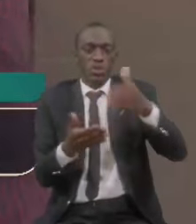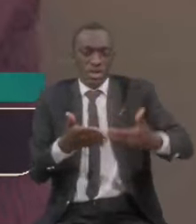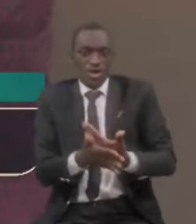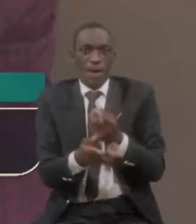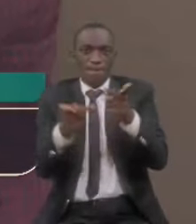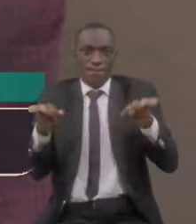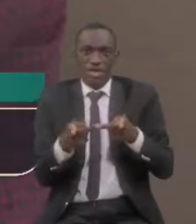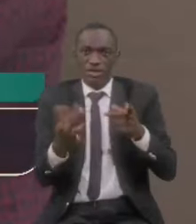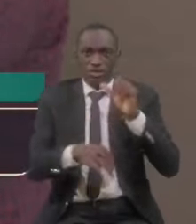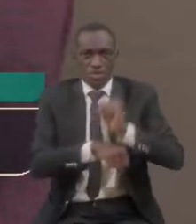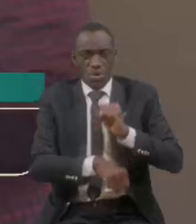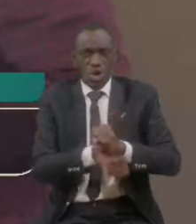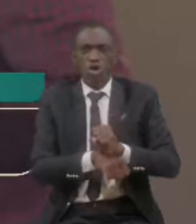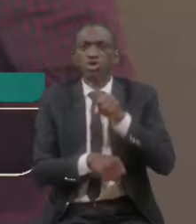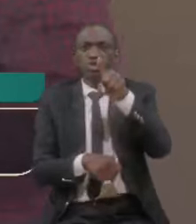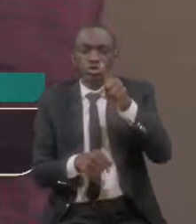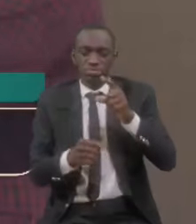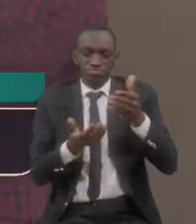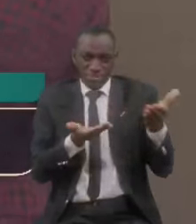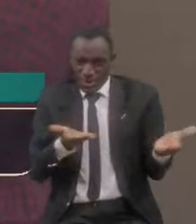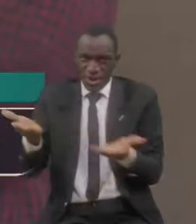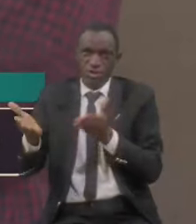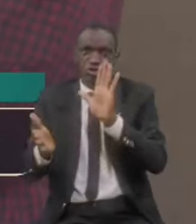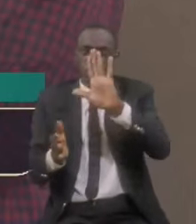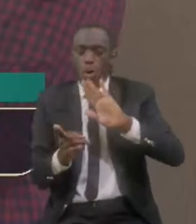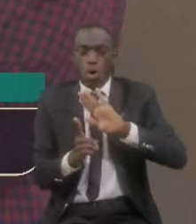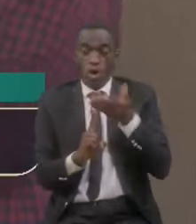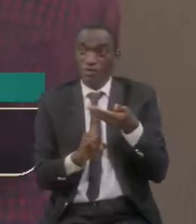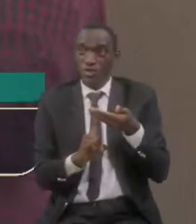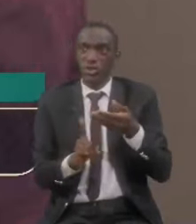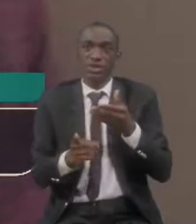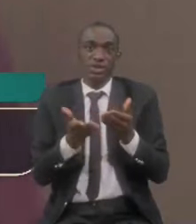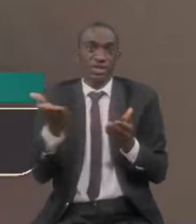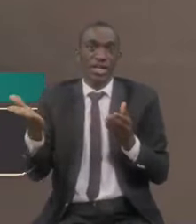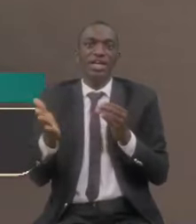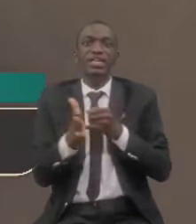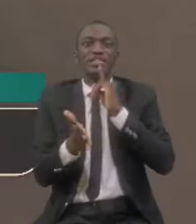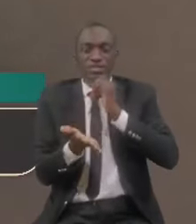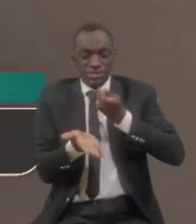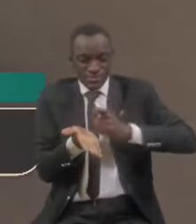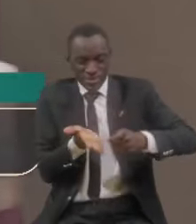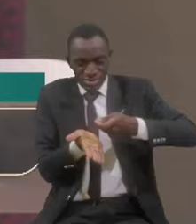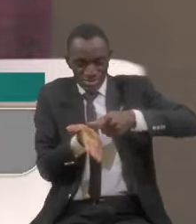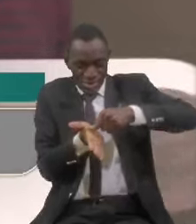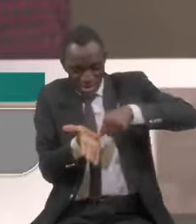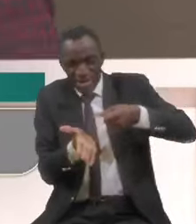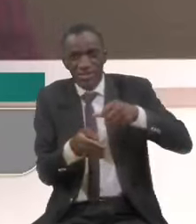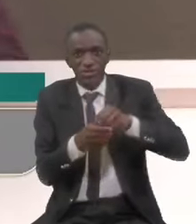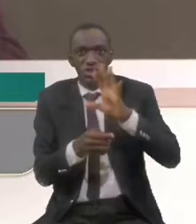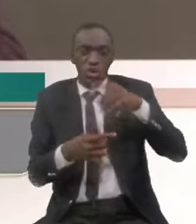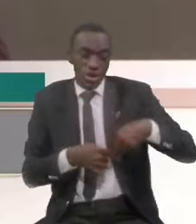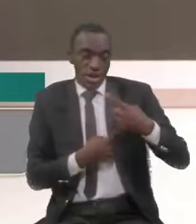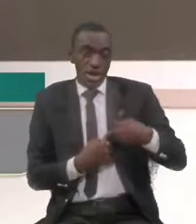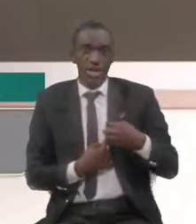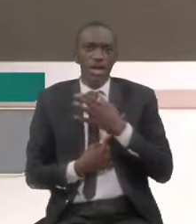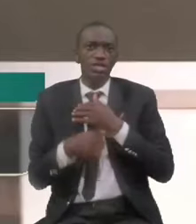service, tu portes ta conviction là-bas et elle est gravée dans ton cœur. Et tu te dis, peu importe ce